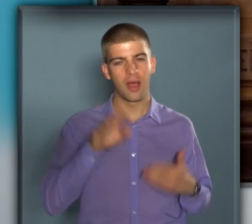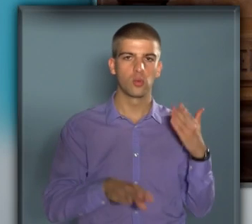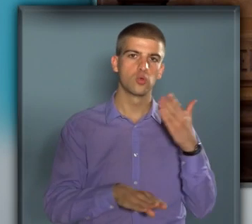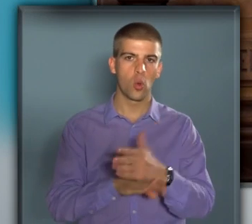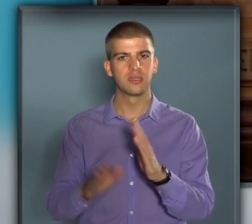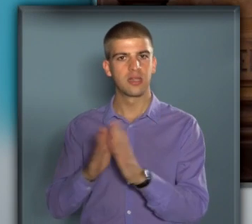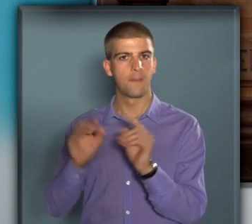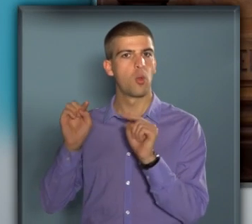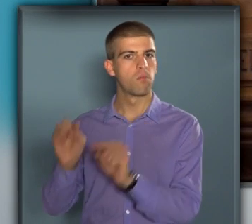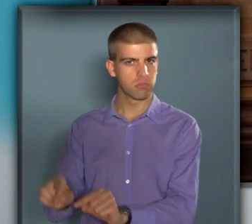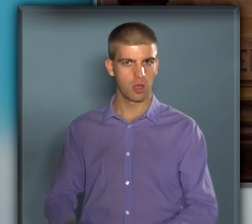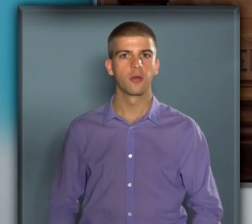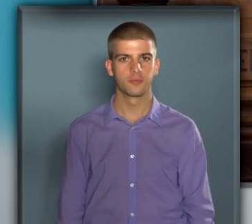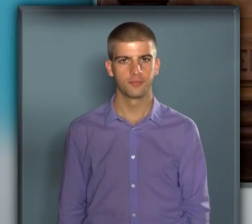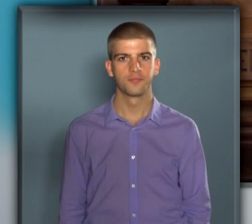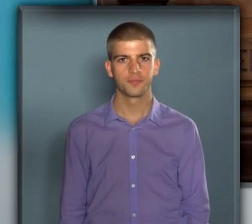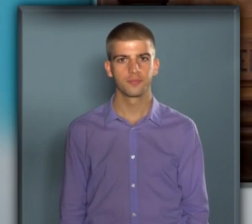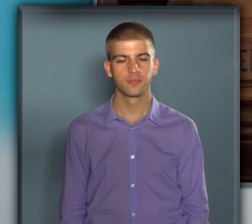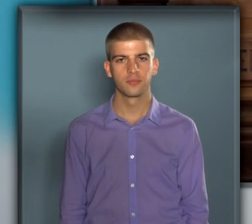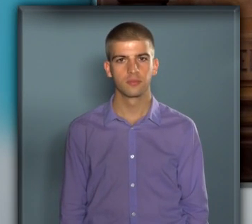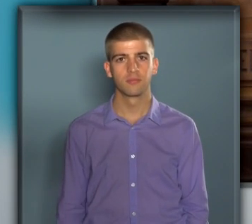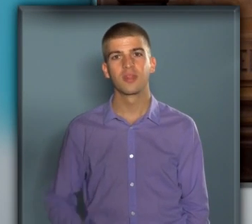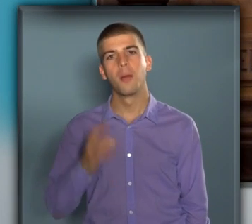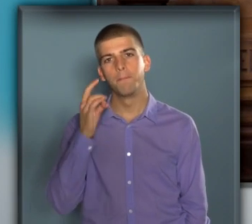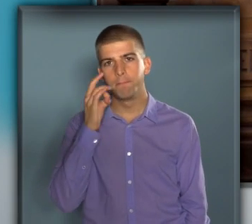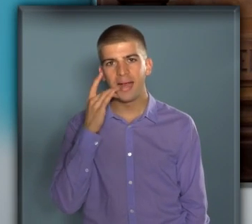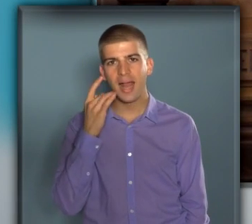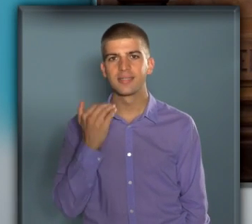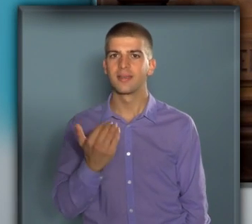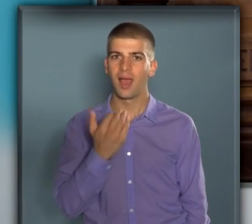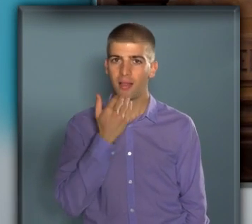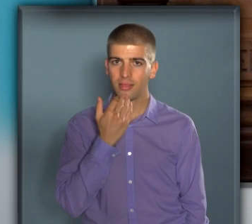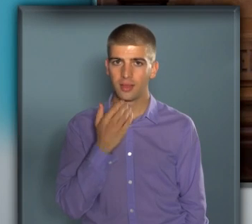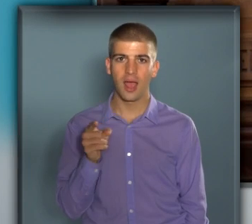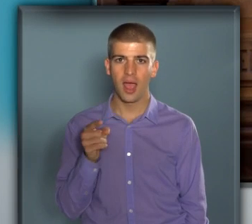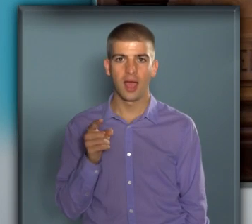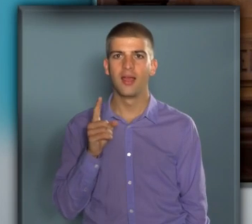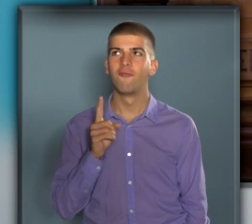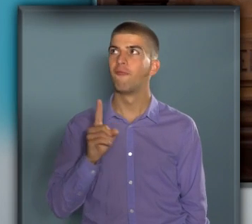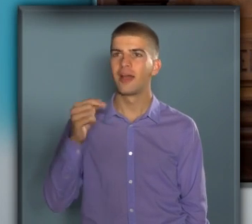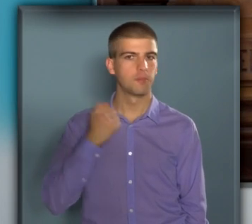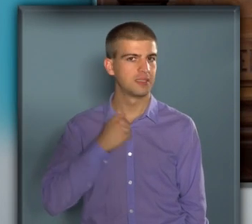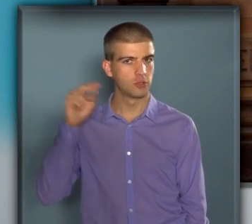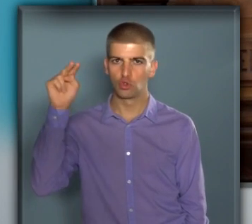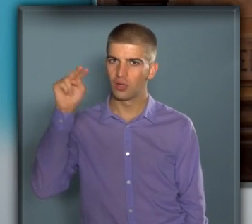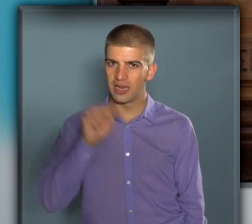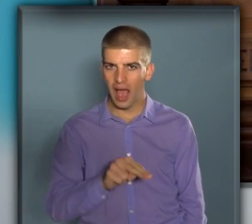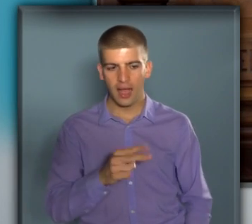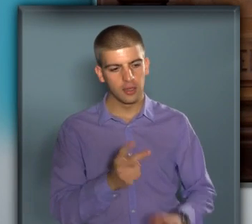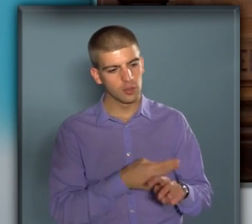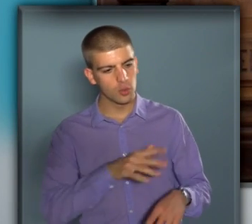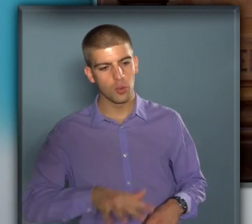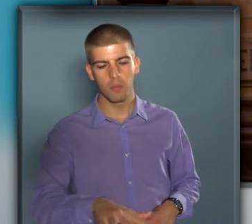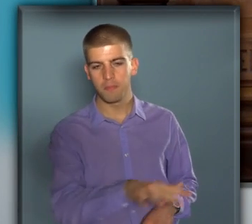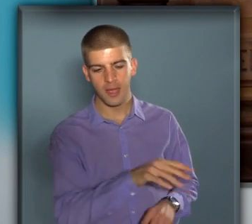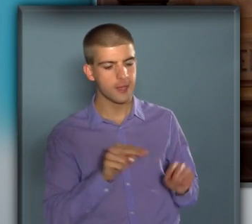tartották az istentiszteletet. Azt hiszem, hogy Berecki Endre látja odafentről Kőbányát, és ha